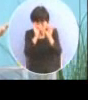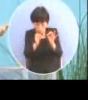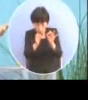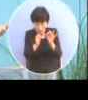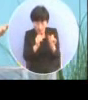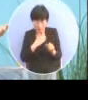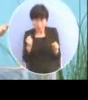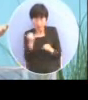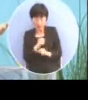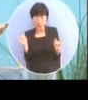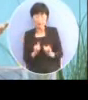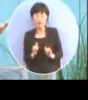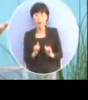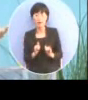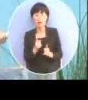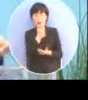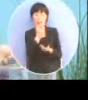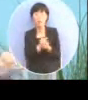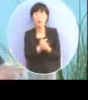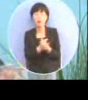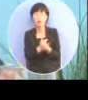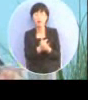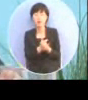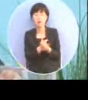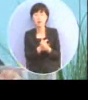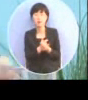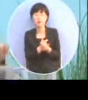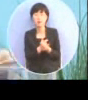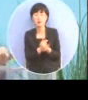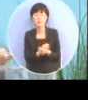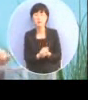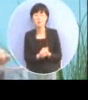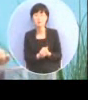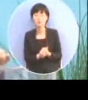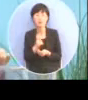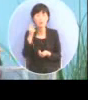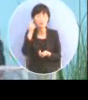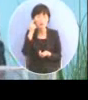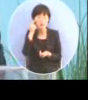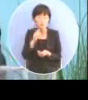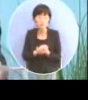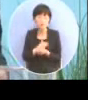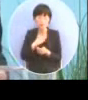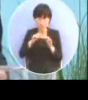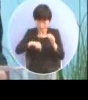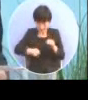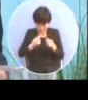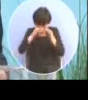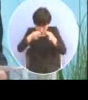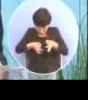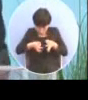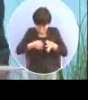Nhìn những cái vấn đề hiện thực của thế gian, rõ ràng mình không thất bại mà cuối cùng cứ lo và thất bại. Vì cái gì? Vì tự tin của chúng ta.